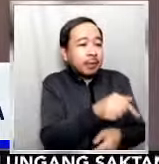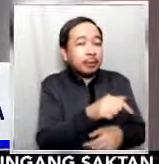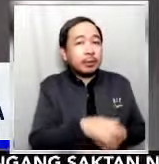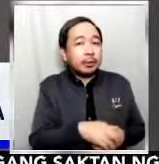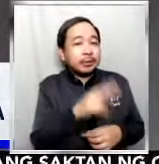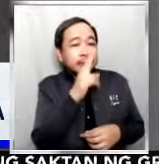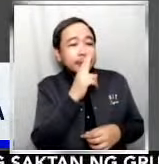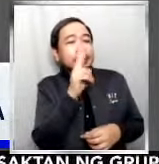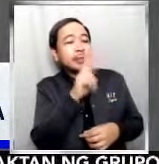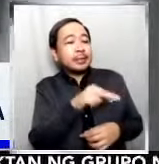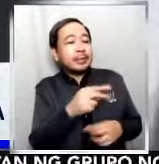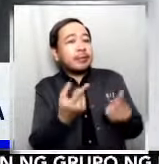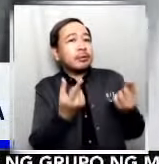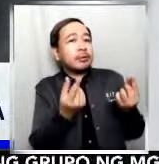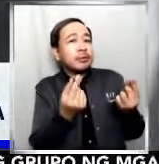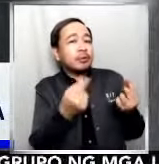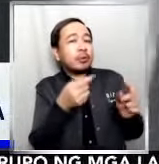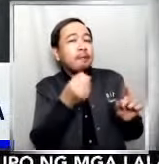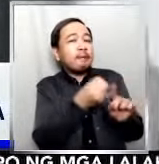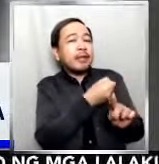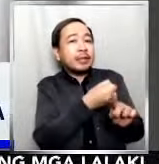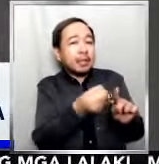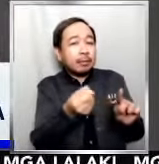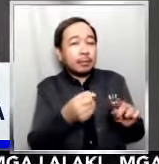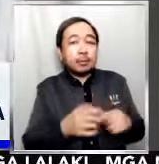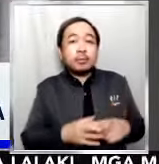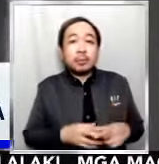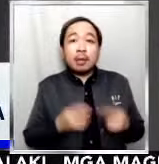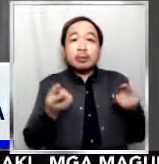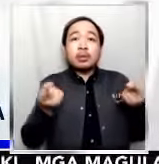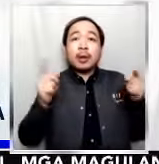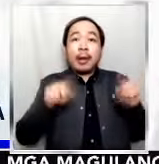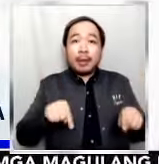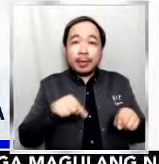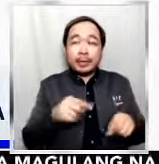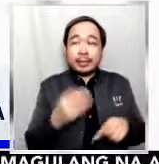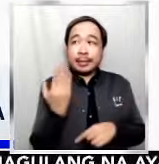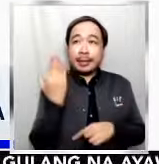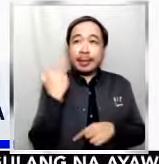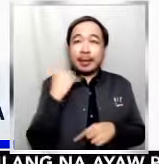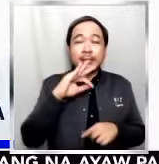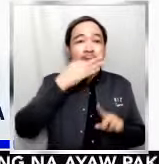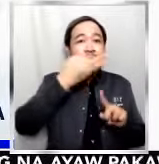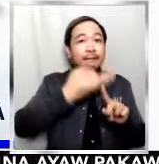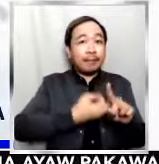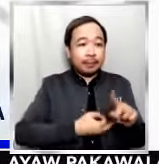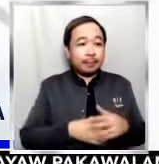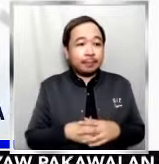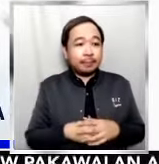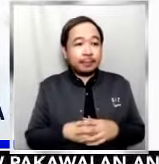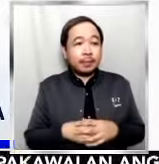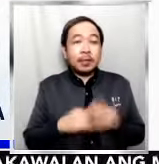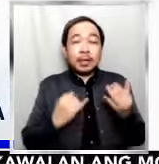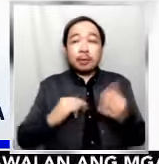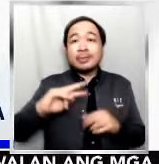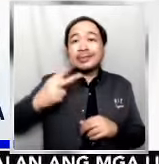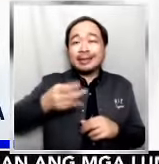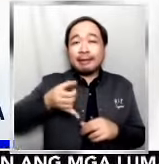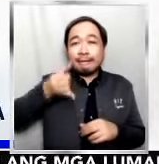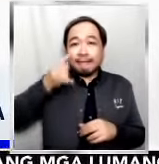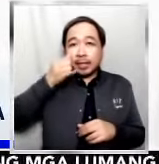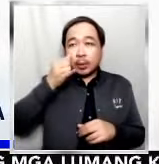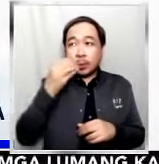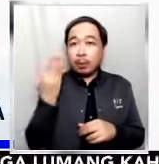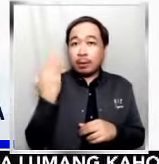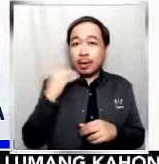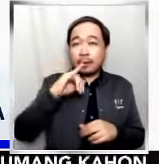ano ang ginawa sa biktima. Nangyari umano ang insidente nitong Pebrero. Sa pangalawang videong kuha naman daw nitong Hunyo, makikita